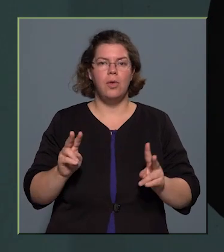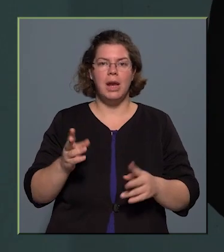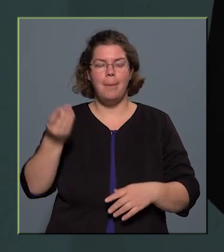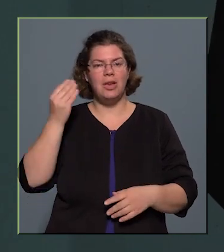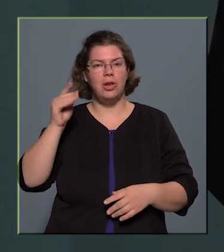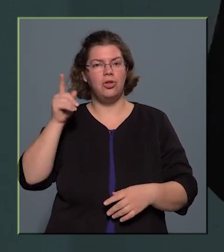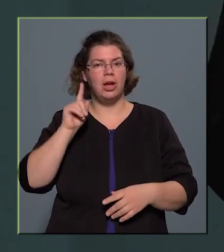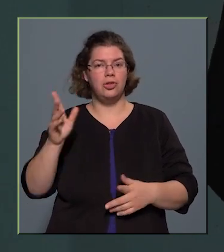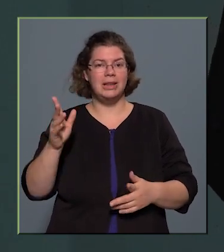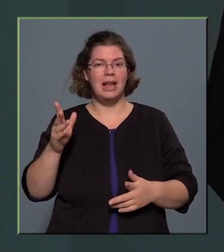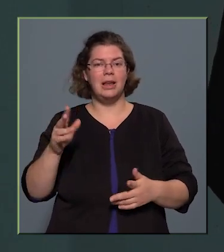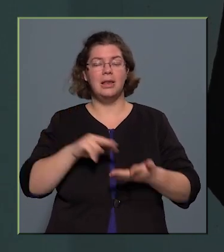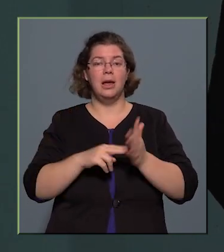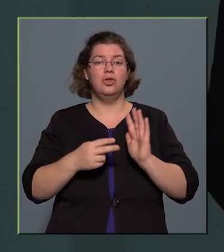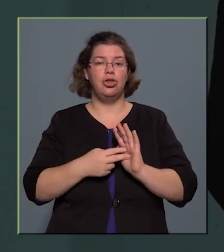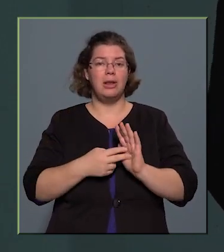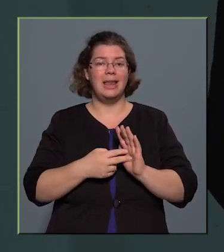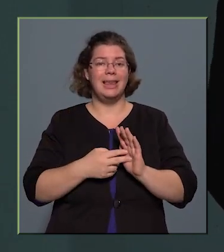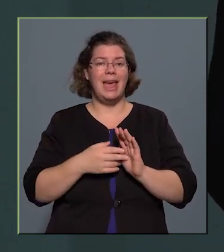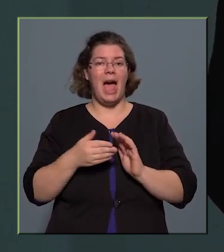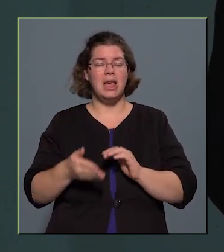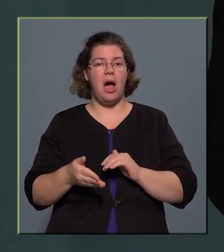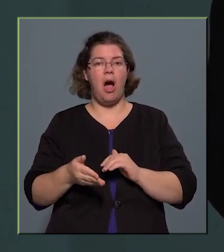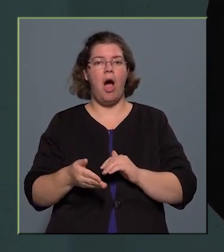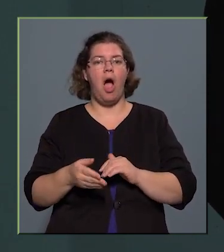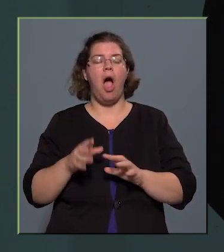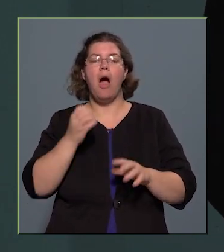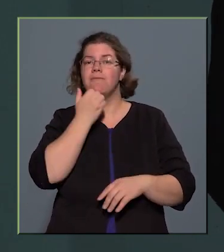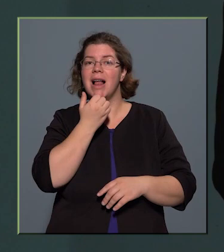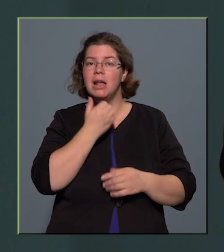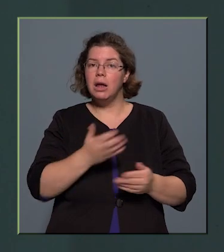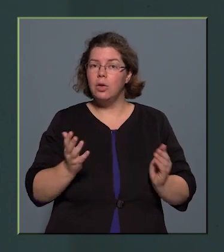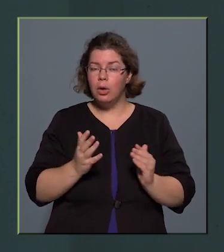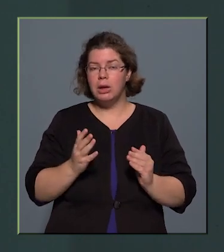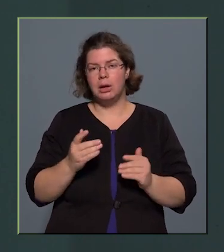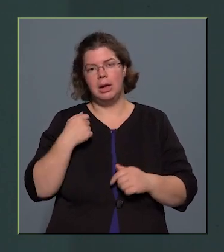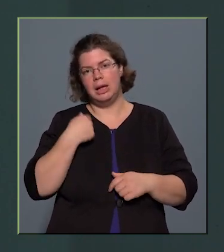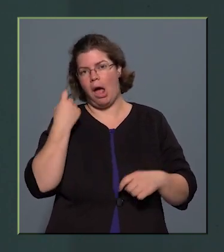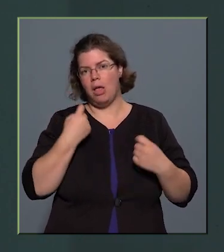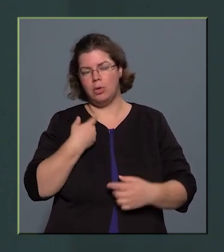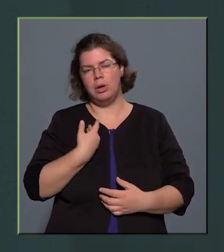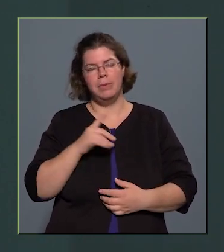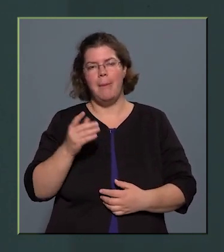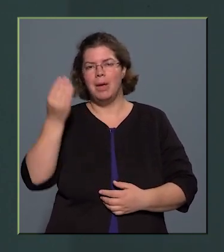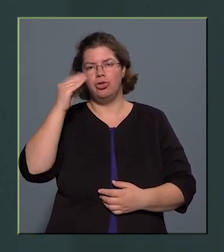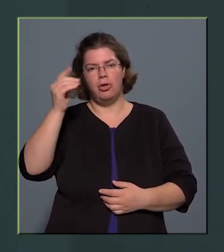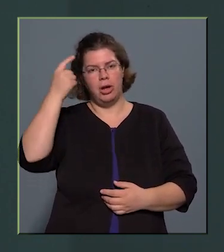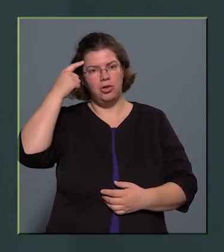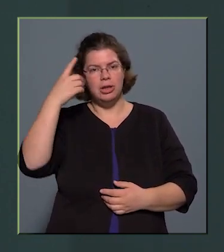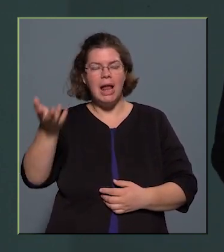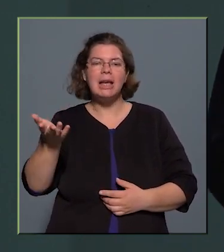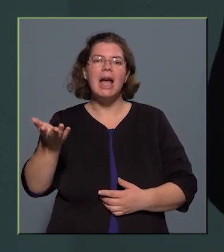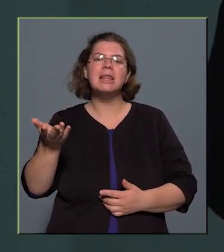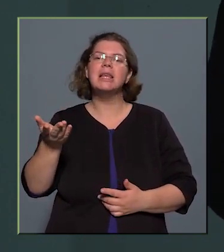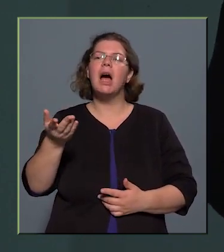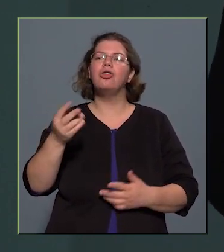mesterséges intelligencia stratégiája a vállalatoknak, én azt gondolom, hogy nem mesterséges intelligencia stratégiára